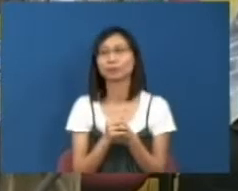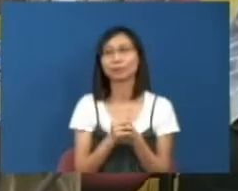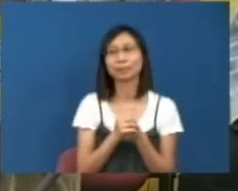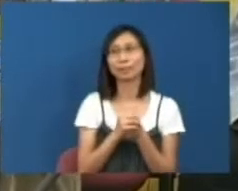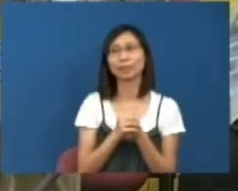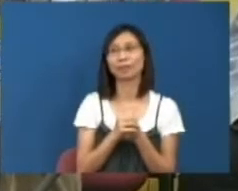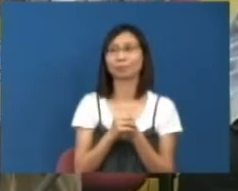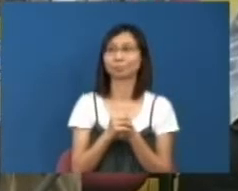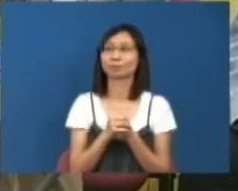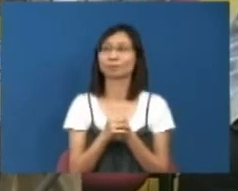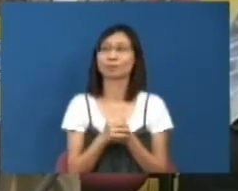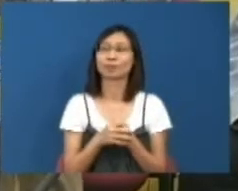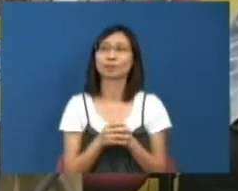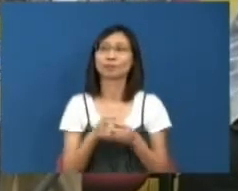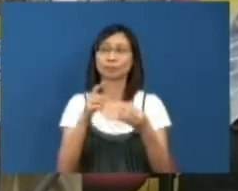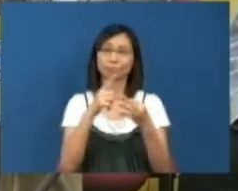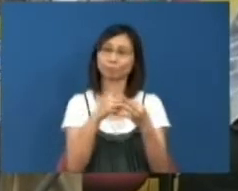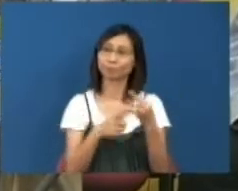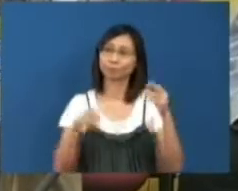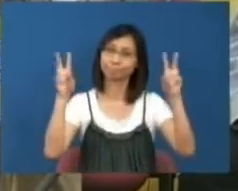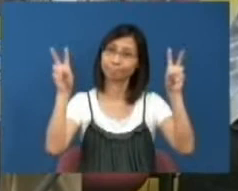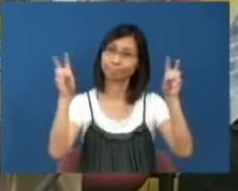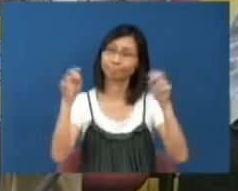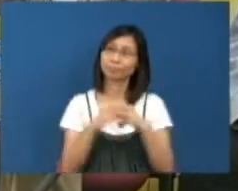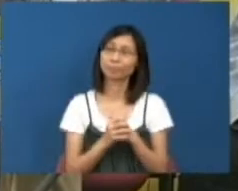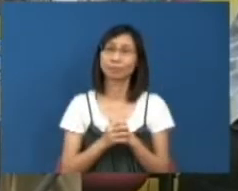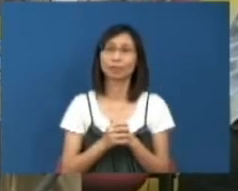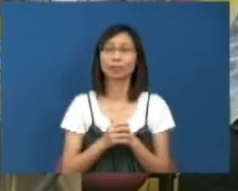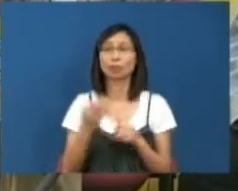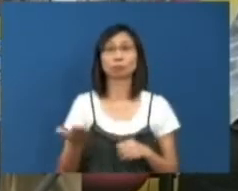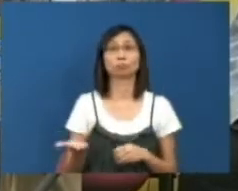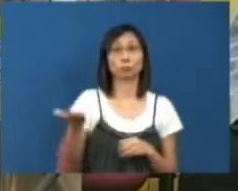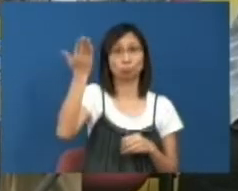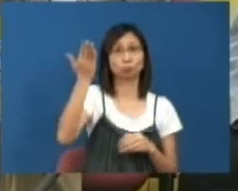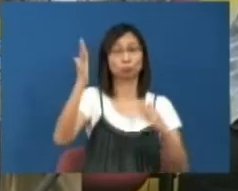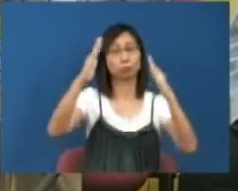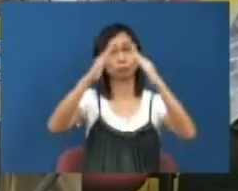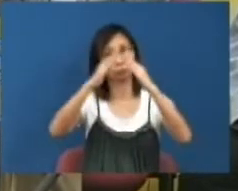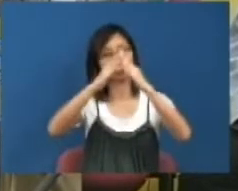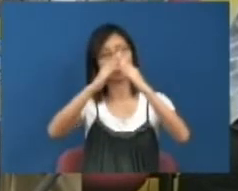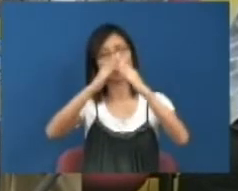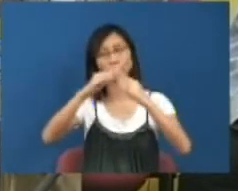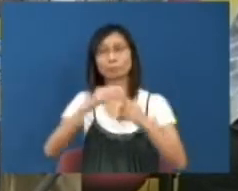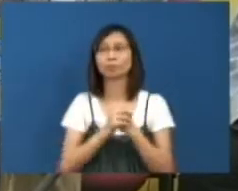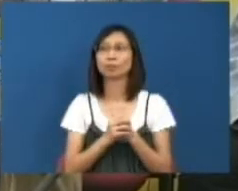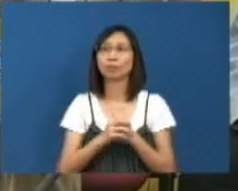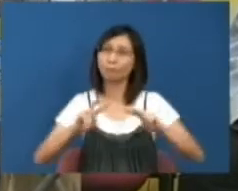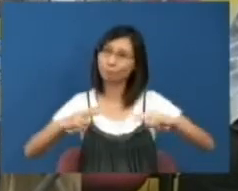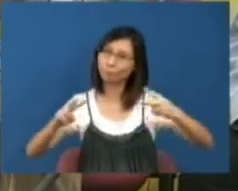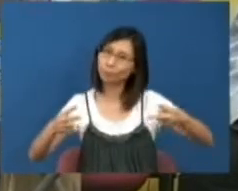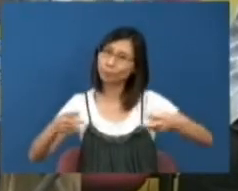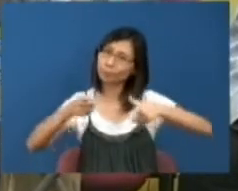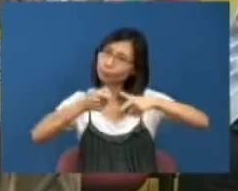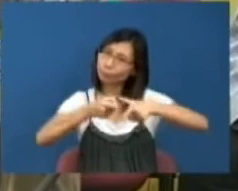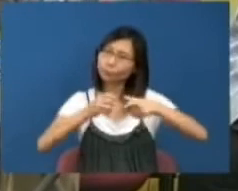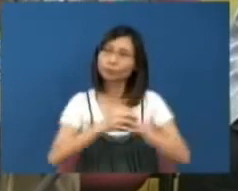個。 Strata Building 啊，嗰間叫做 Strata Building 啦，係一間高級嘅住宅樓宇嚟嘅。咁個發展商咧，亦都好支持環保。